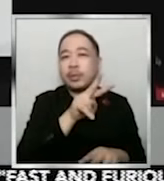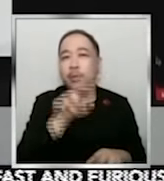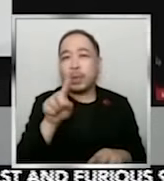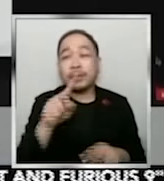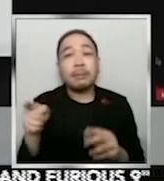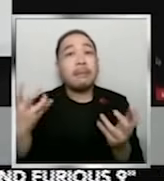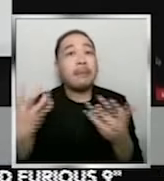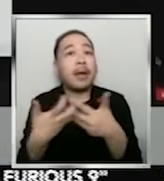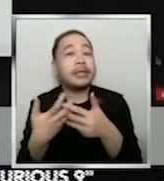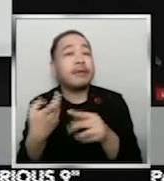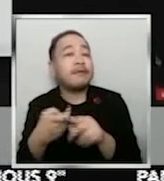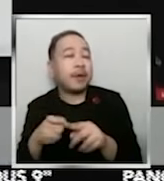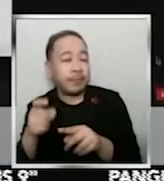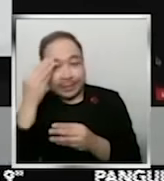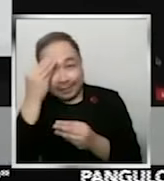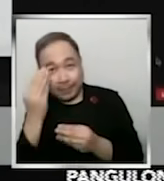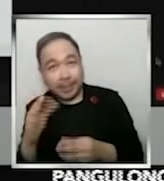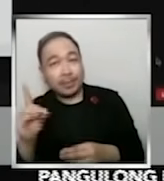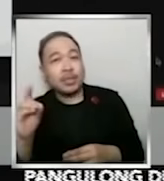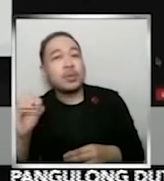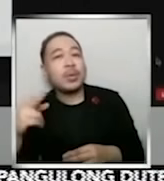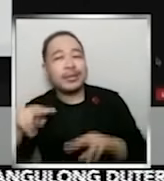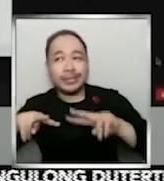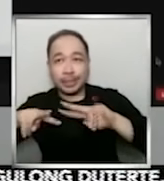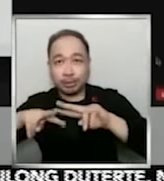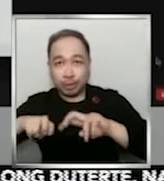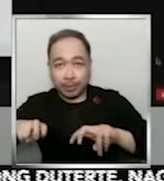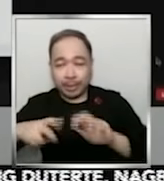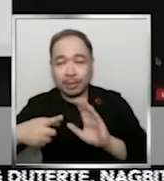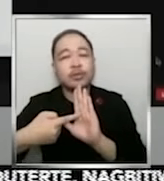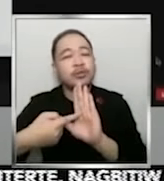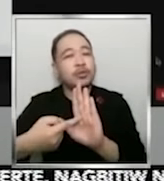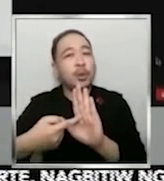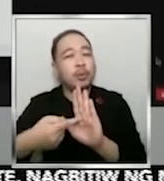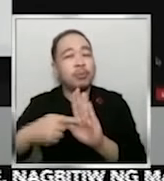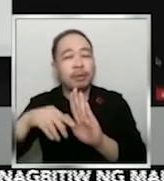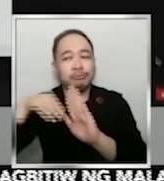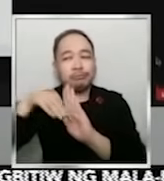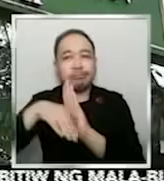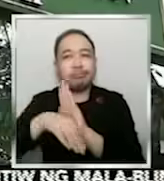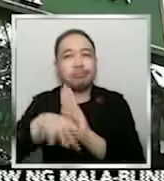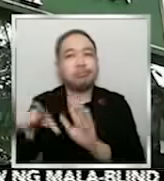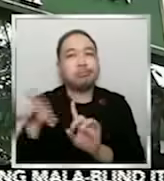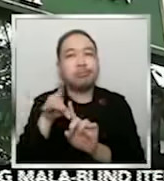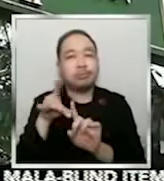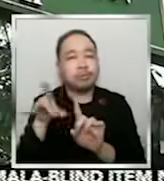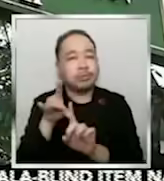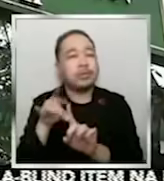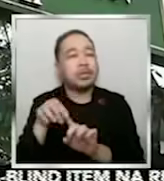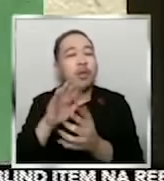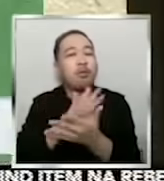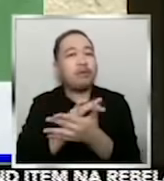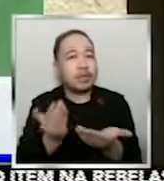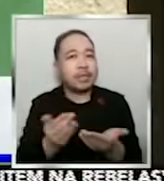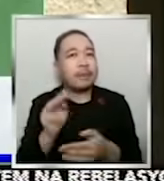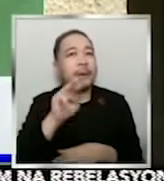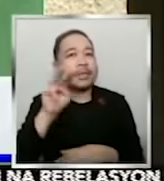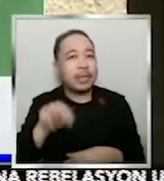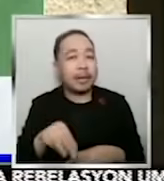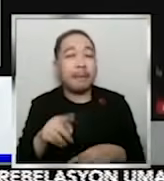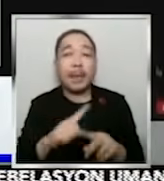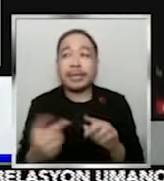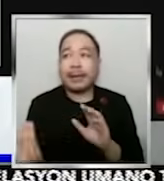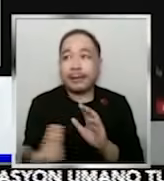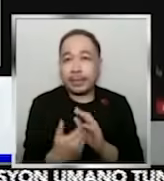ng DOH na nagpapakita ng pagbaba ng bilang ng active cases sa Metro Manila. Pero muling paalala ng